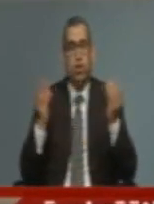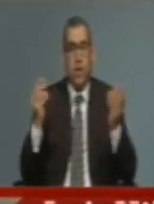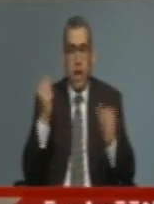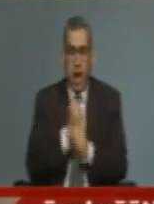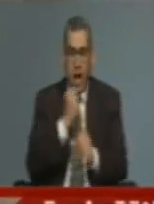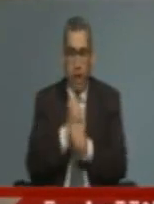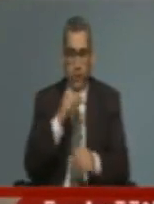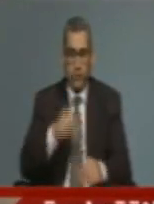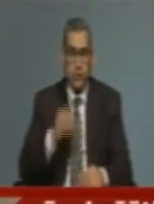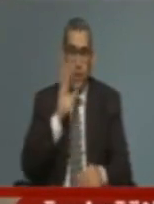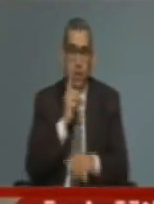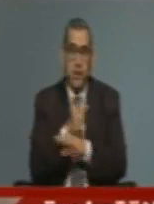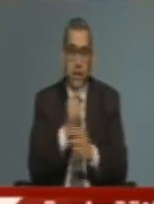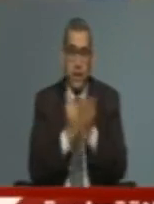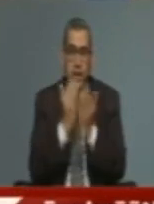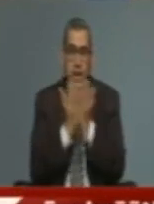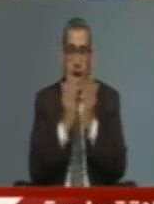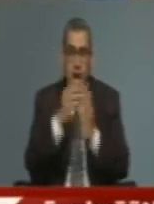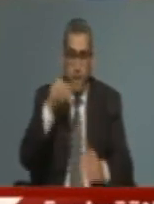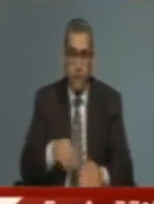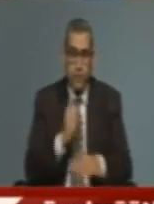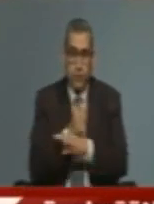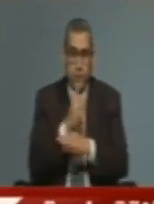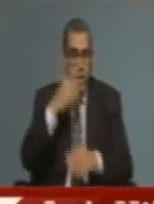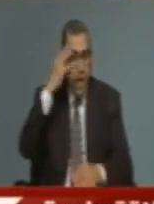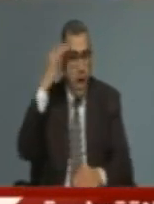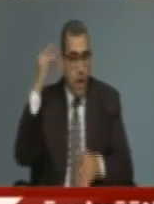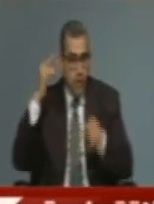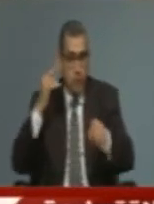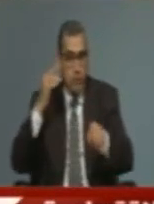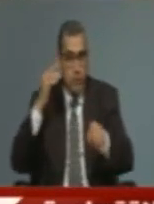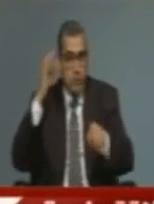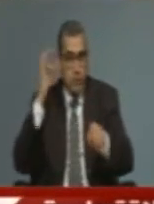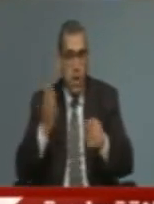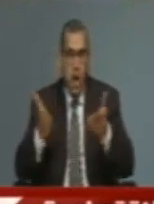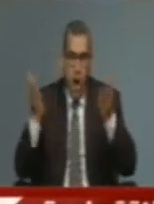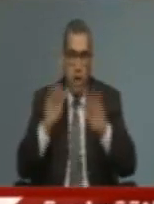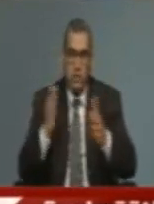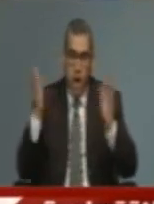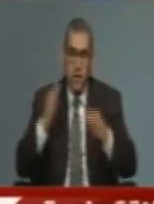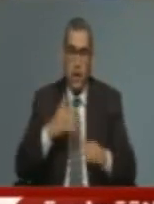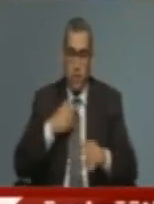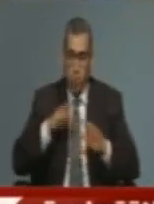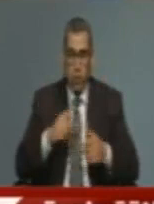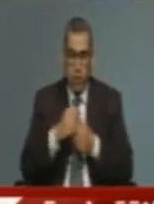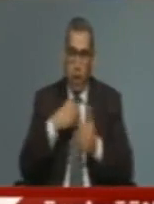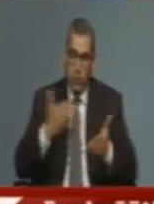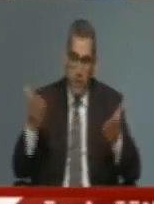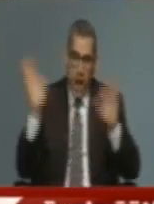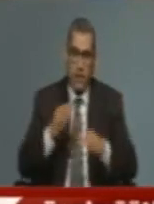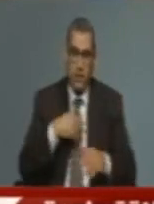لان التعليم اللي انت بتتكلم عليه واللي احنا بنحلم بيه اكتر كتير من اللي احنا فيه، وانا